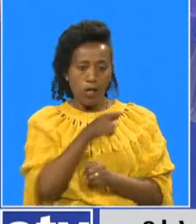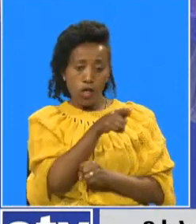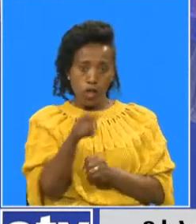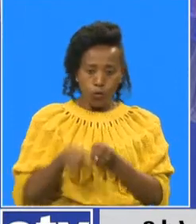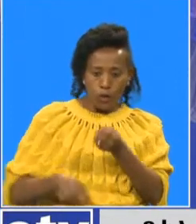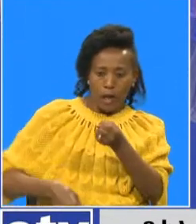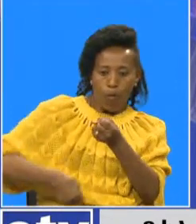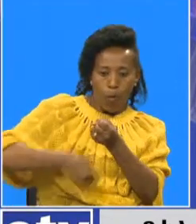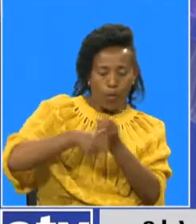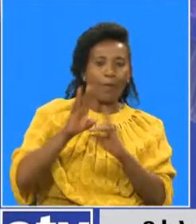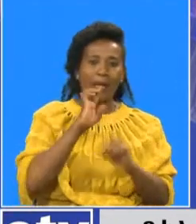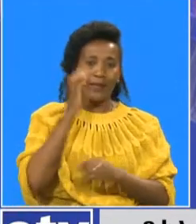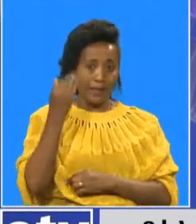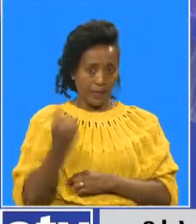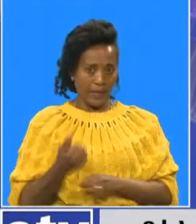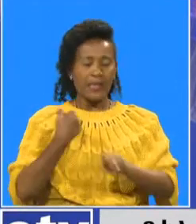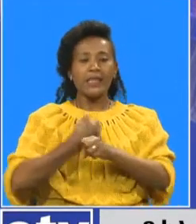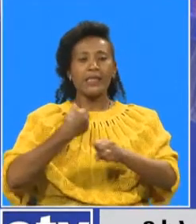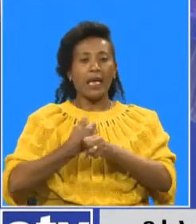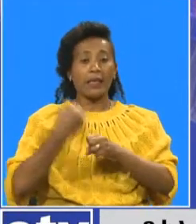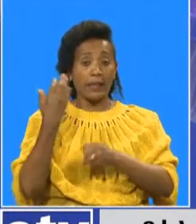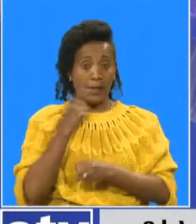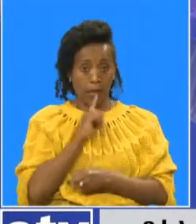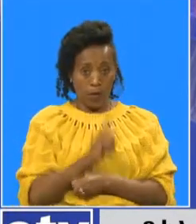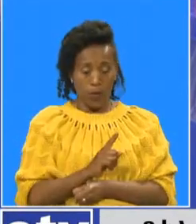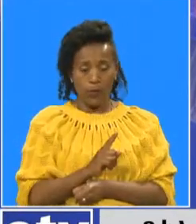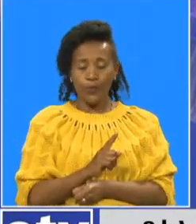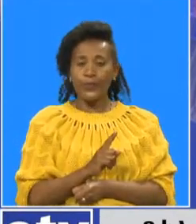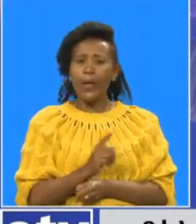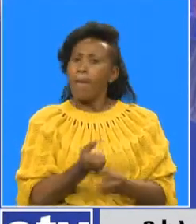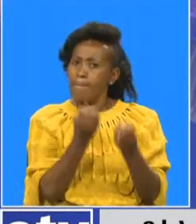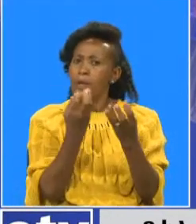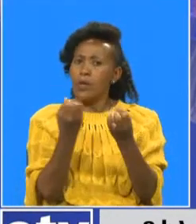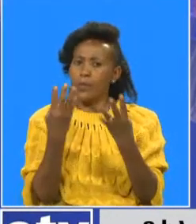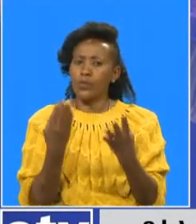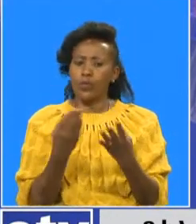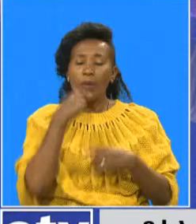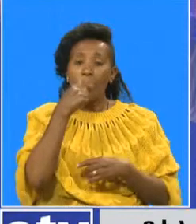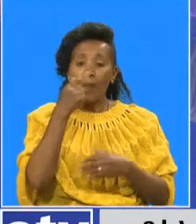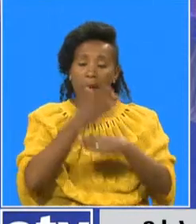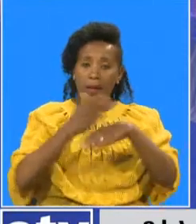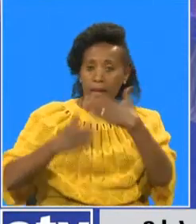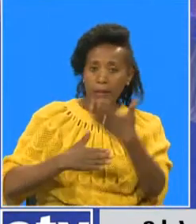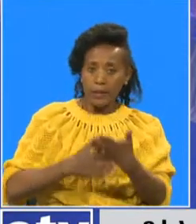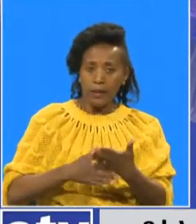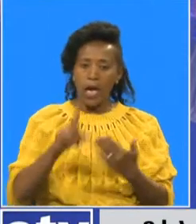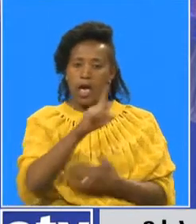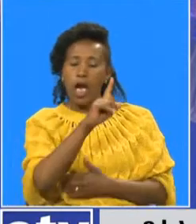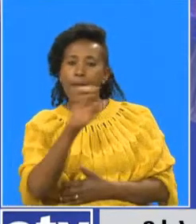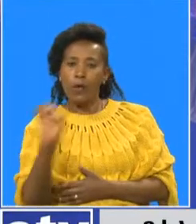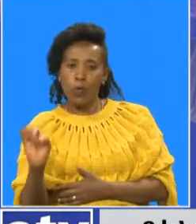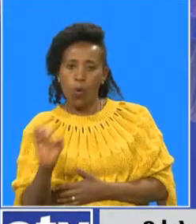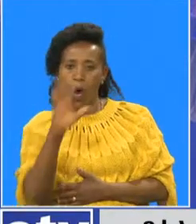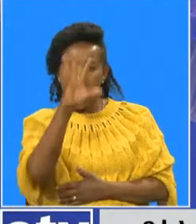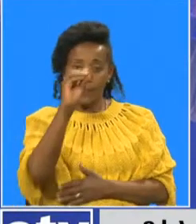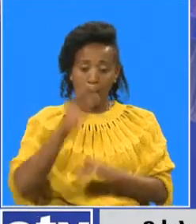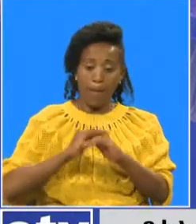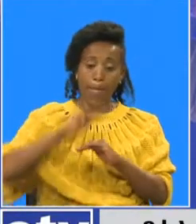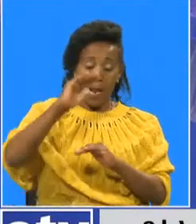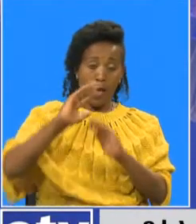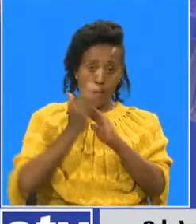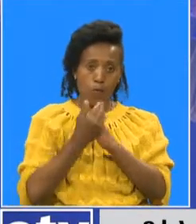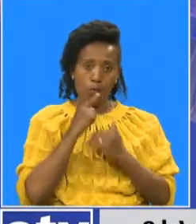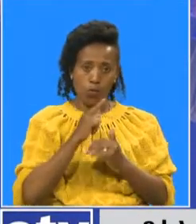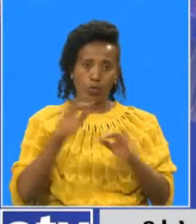እነሱን ሰፖርት የማድረግ ነው ስራ የተሰራው እና ብዙ በሚባል ደረጃ ከ150 በላይ